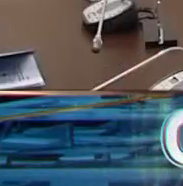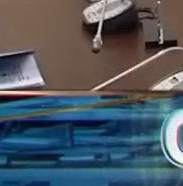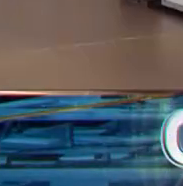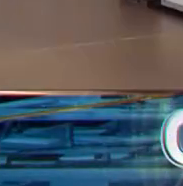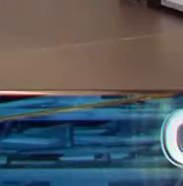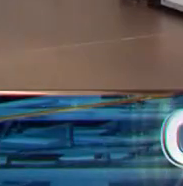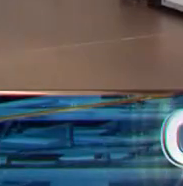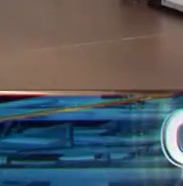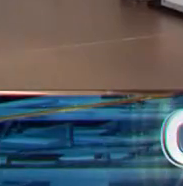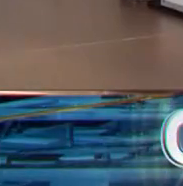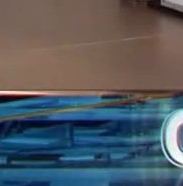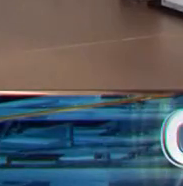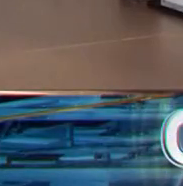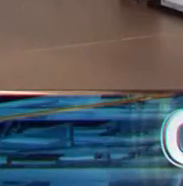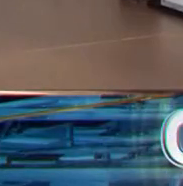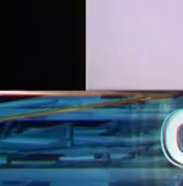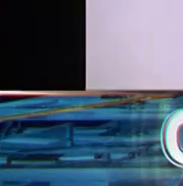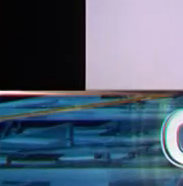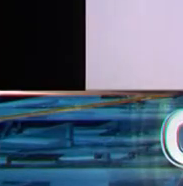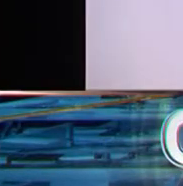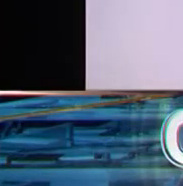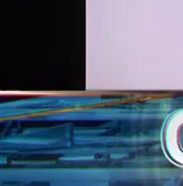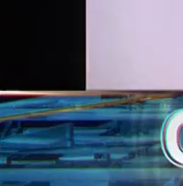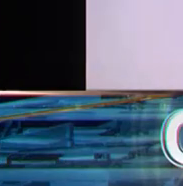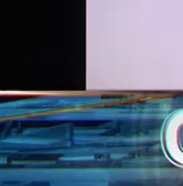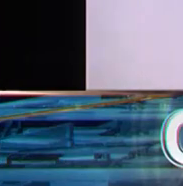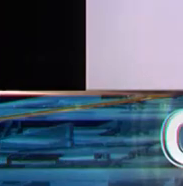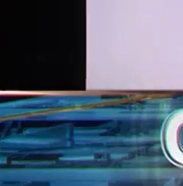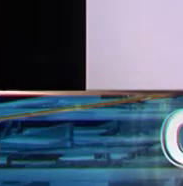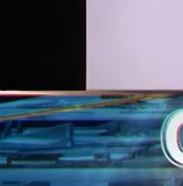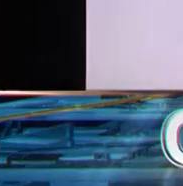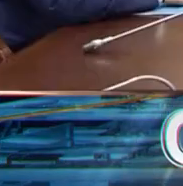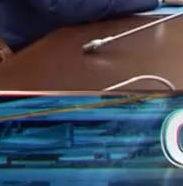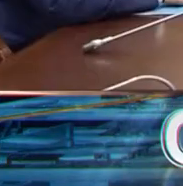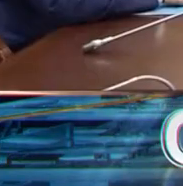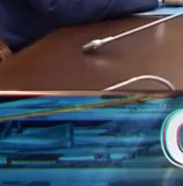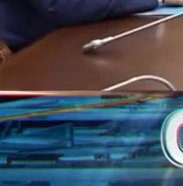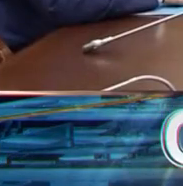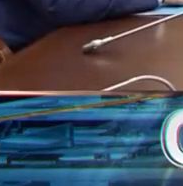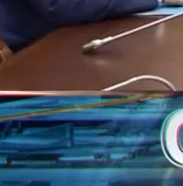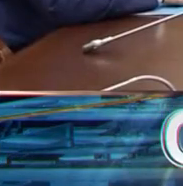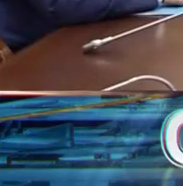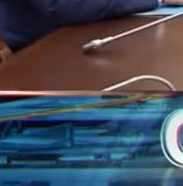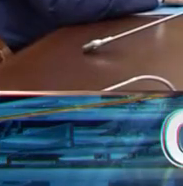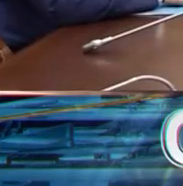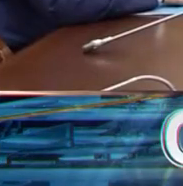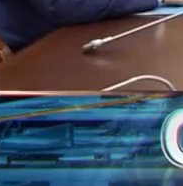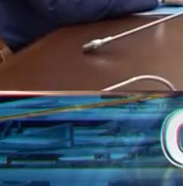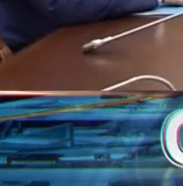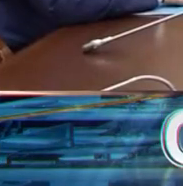Новая ответственность. В 2021 году вступит в силу административный процедурно-процессуальный